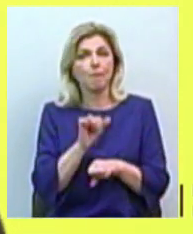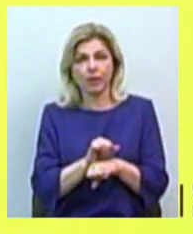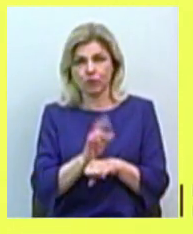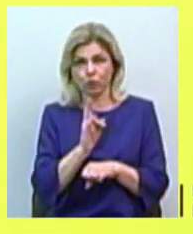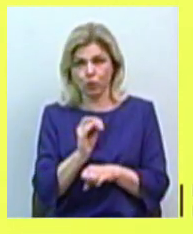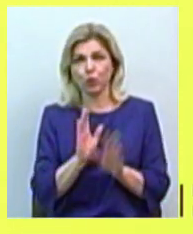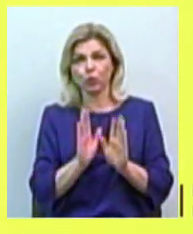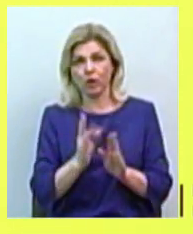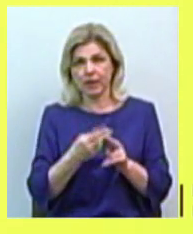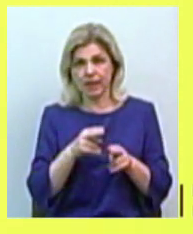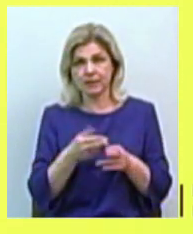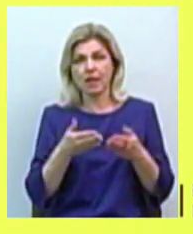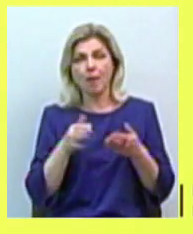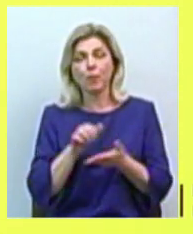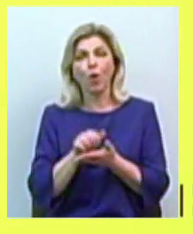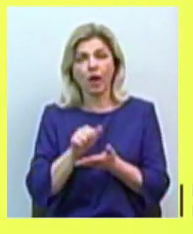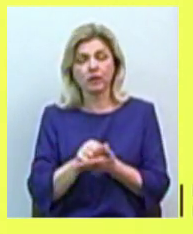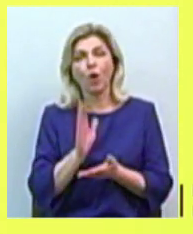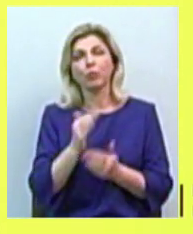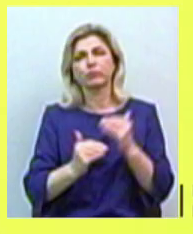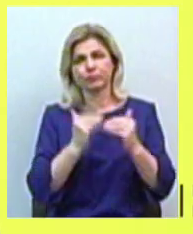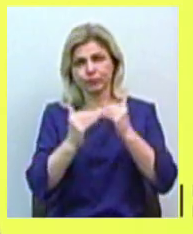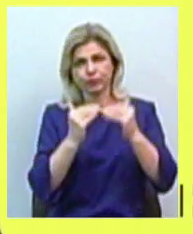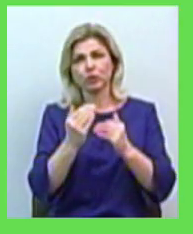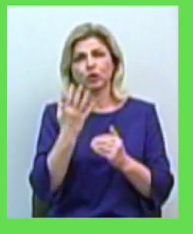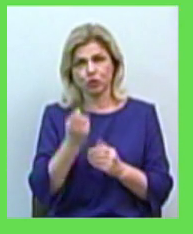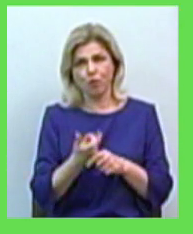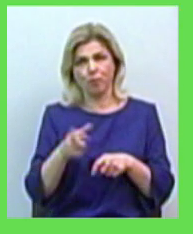проектах, а будемо впевнено рухатись вперед і нарощувати